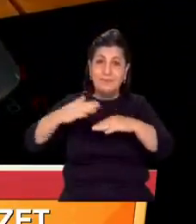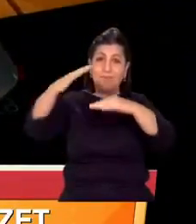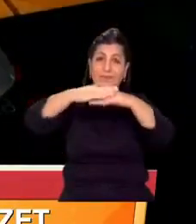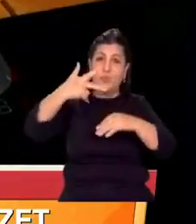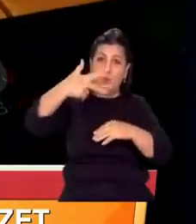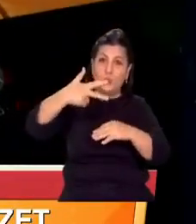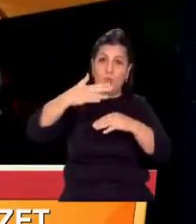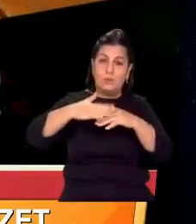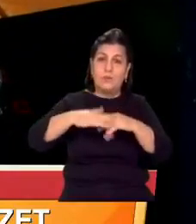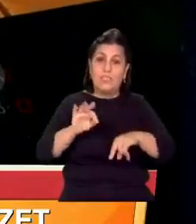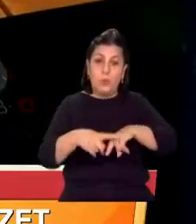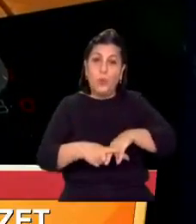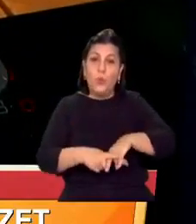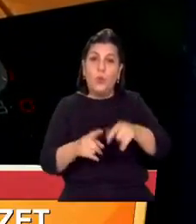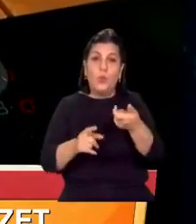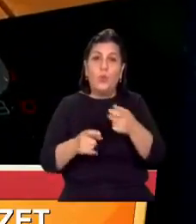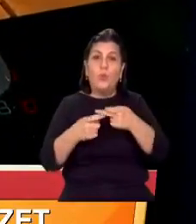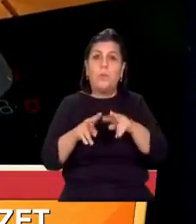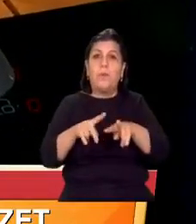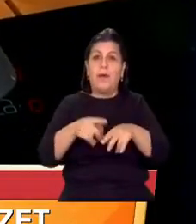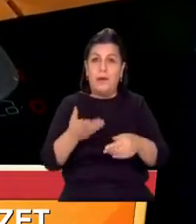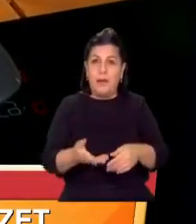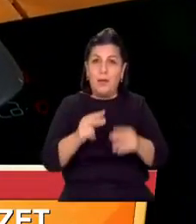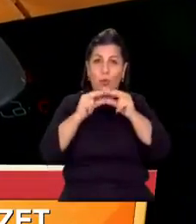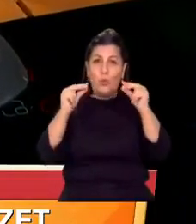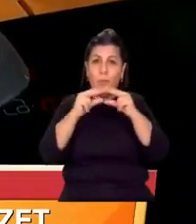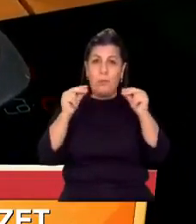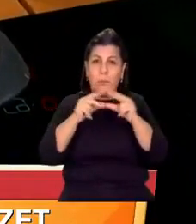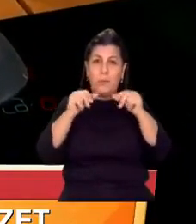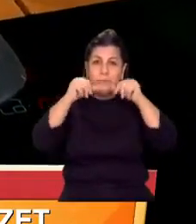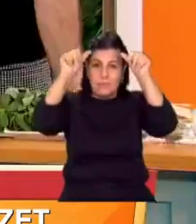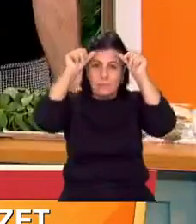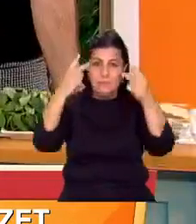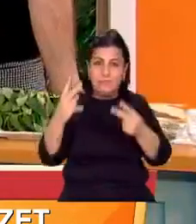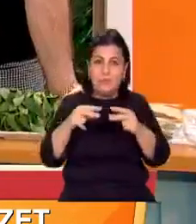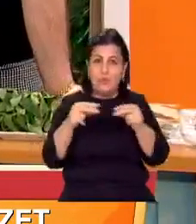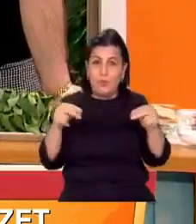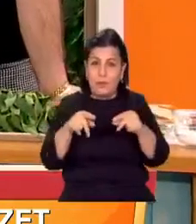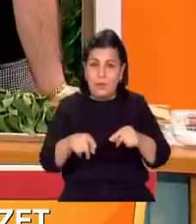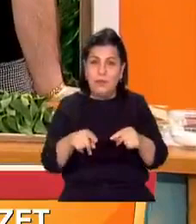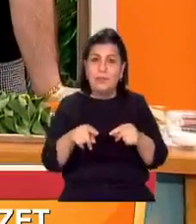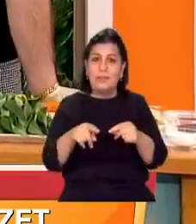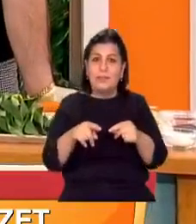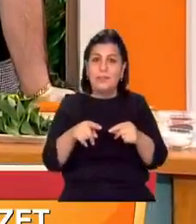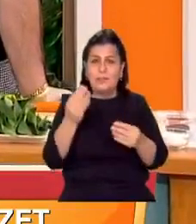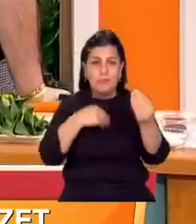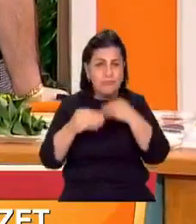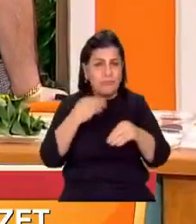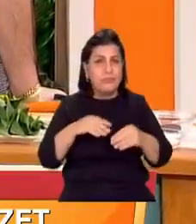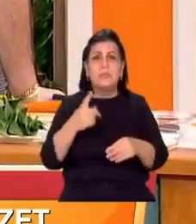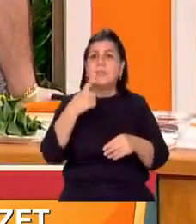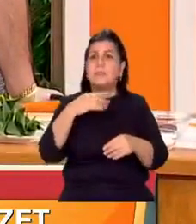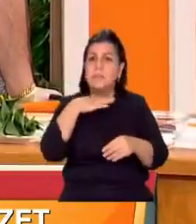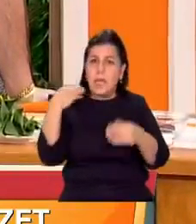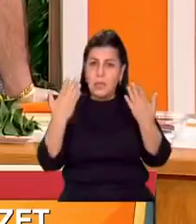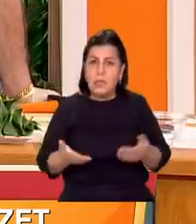güzel olur Yoksa şimdi vurmayın versin vurmayı hem lezzet versin diye hem tavşanı çok zorluyor vurmayı her halükar değildir Kırmızı